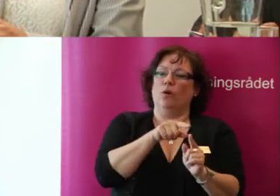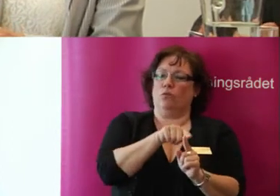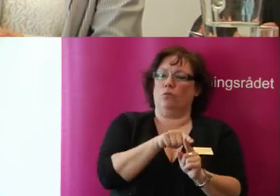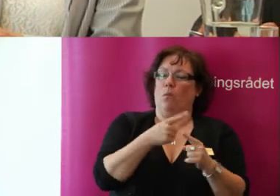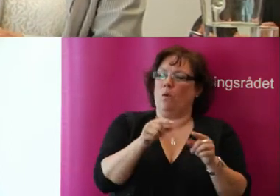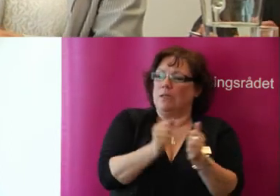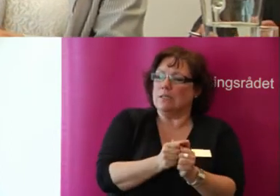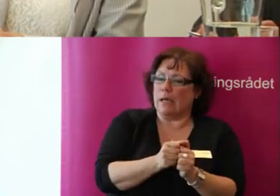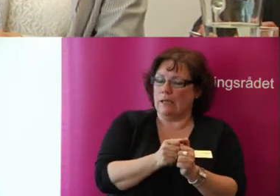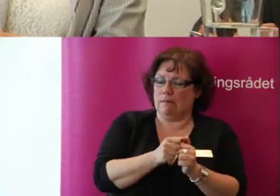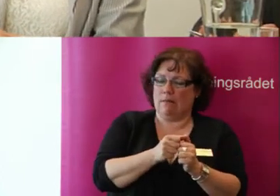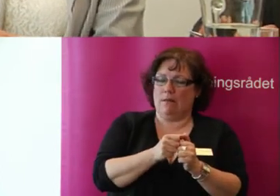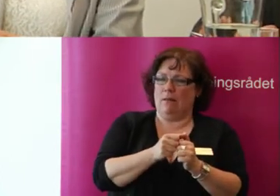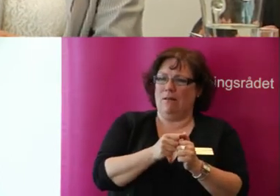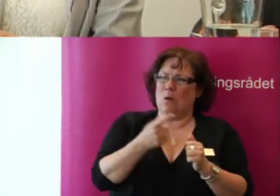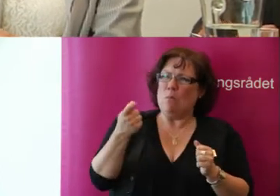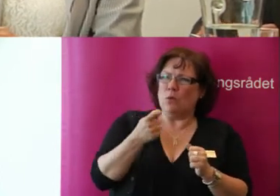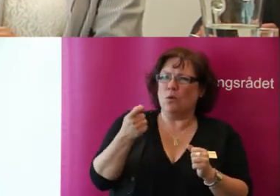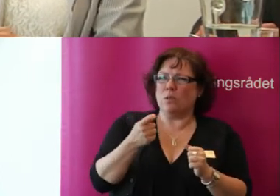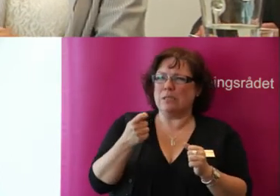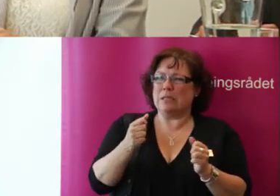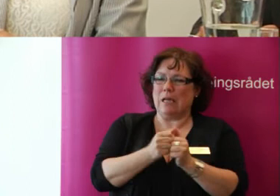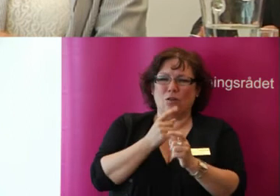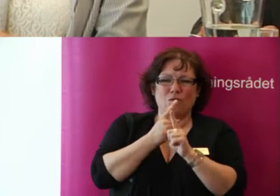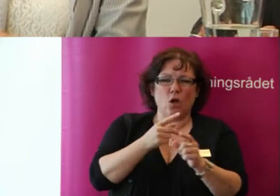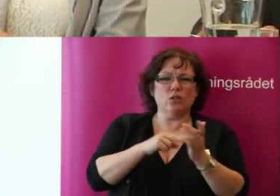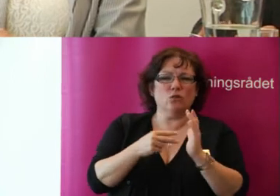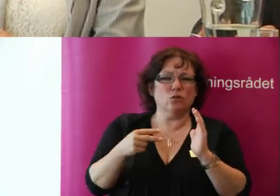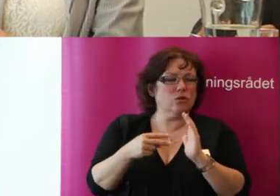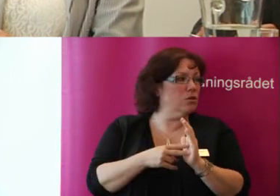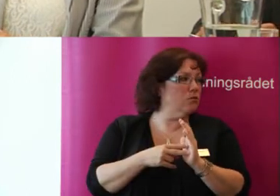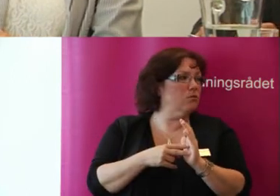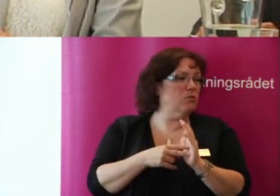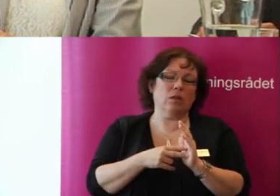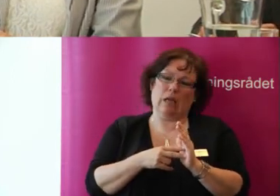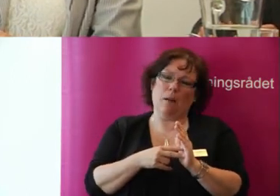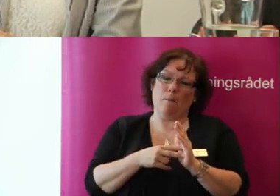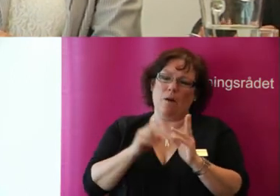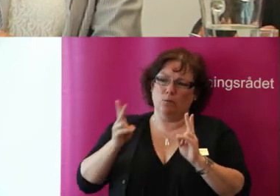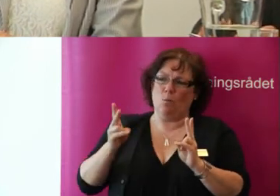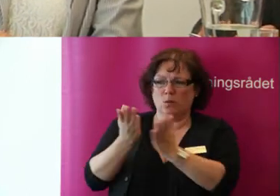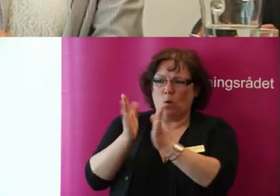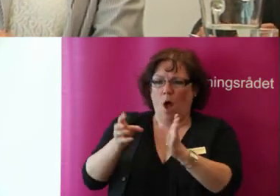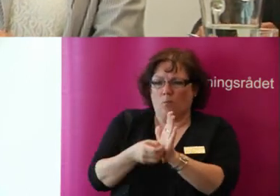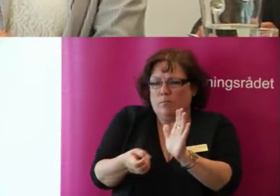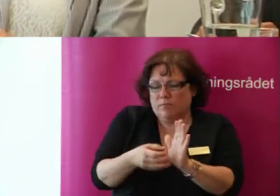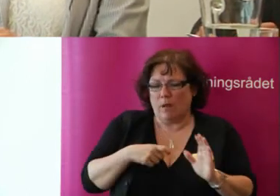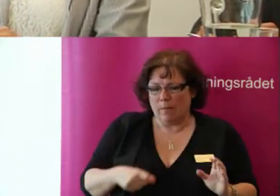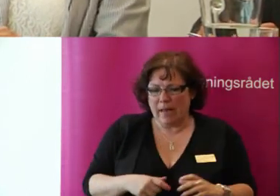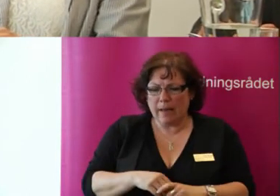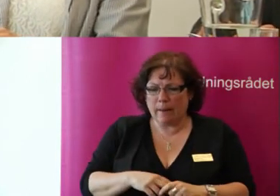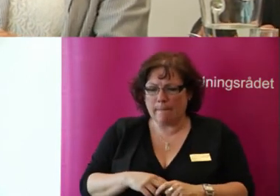sätt och vis, på något sorts systematiskt sätt som de beskrev. Och så